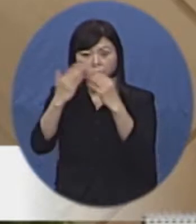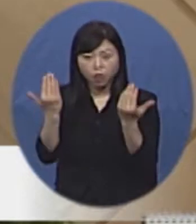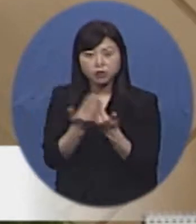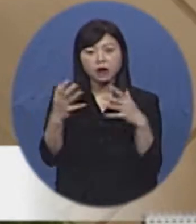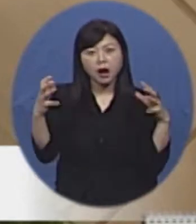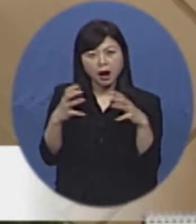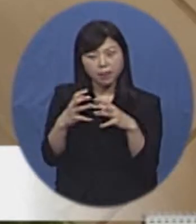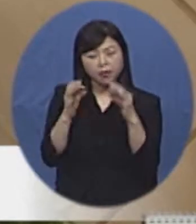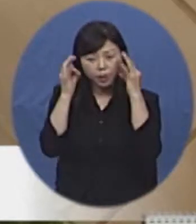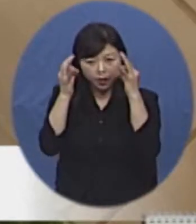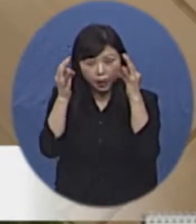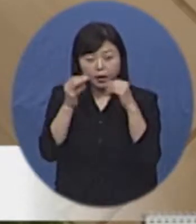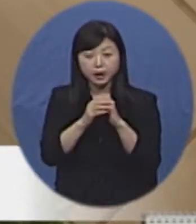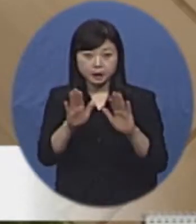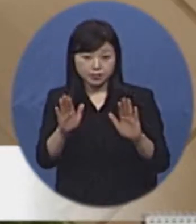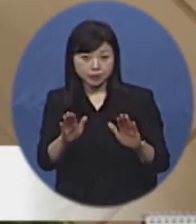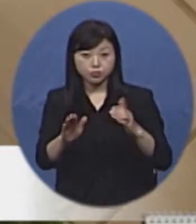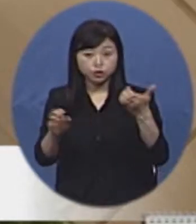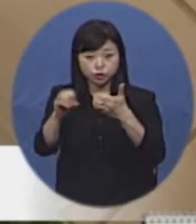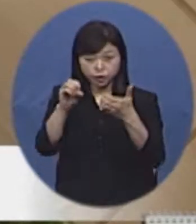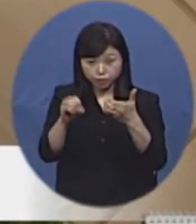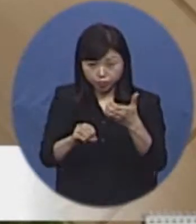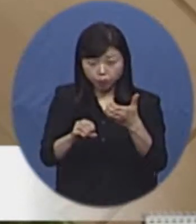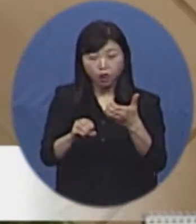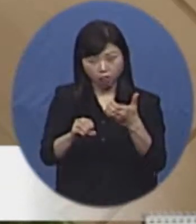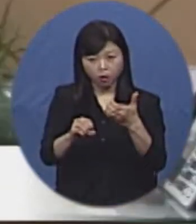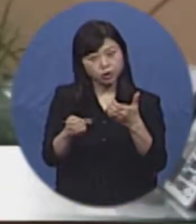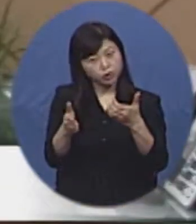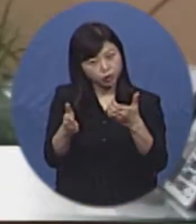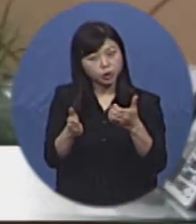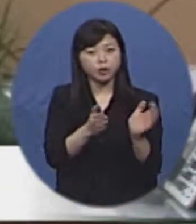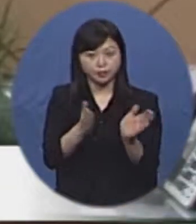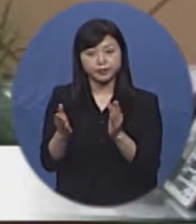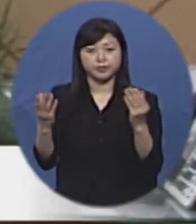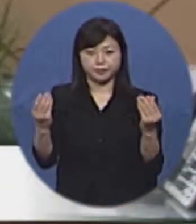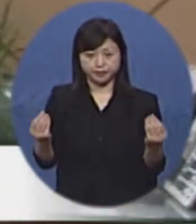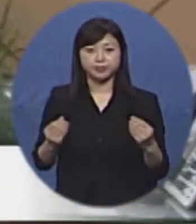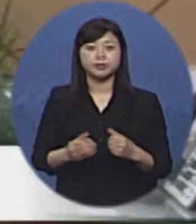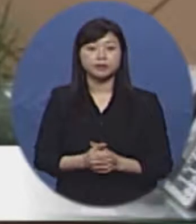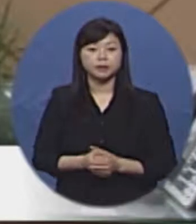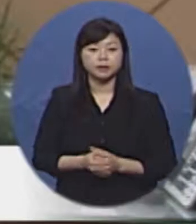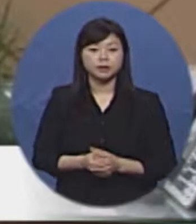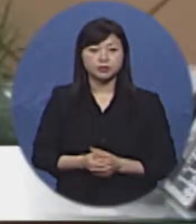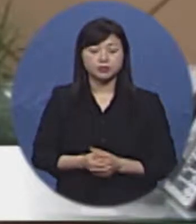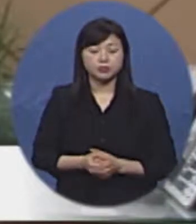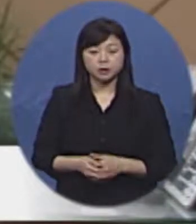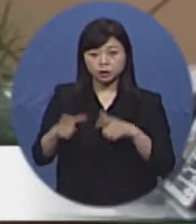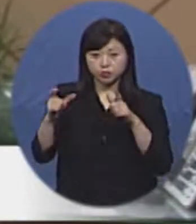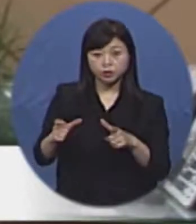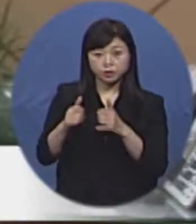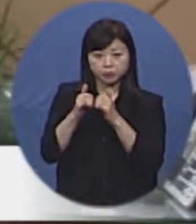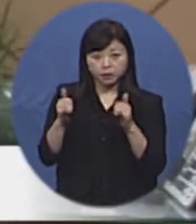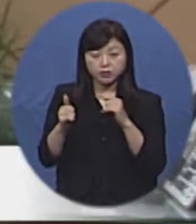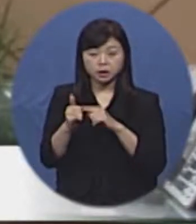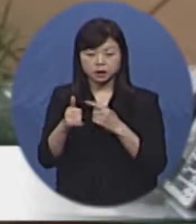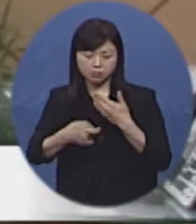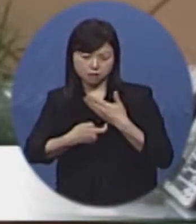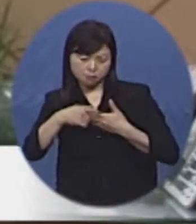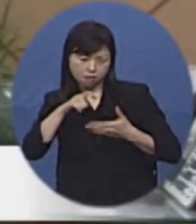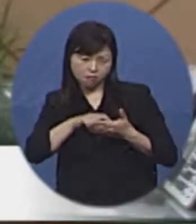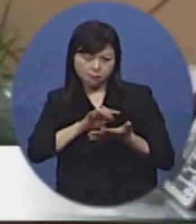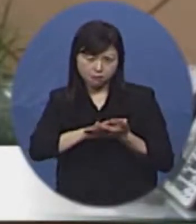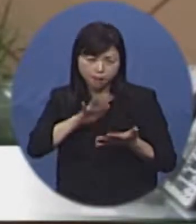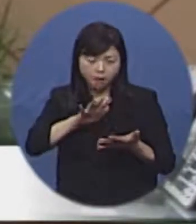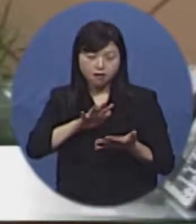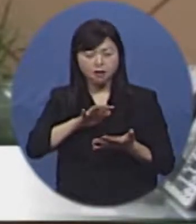거의 90% 이상 다 준비가 다 됐습니다. 저희들이 우리 주민들의 열정과 또